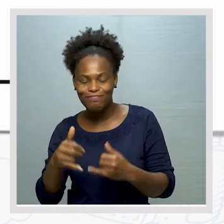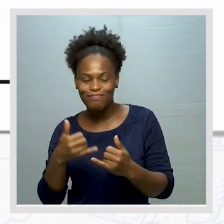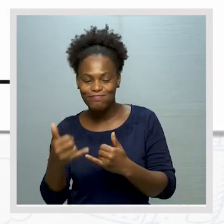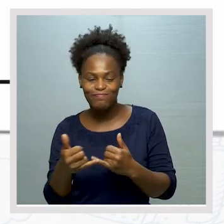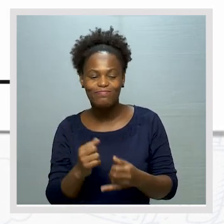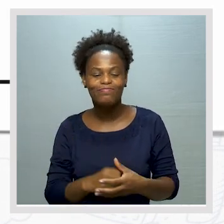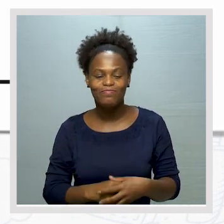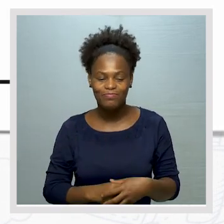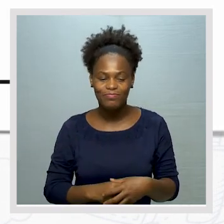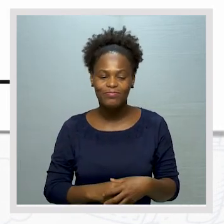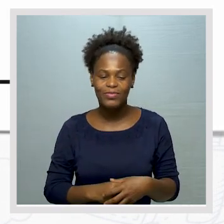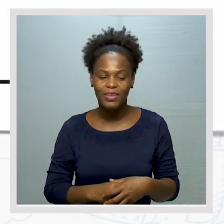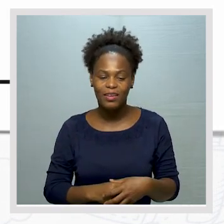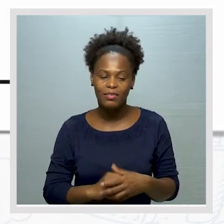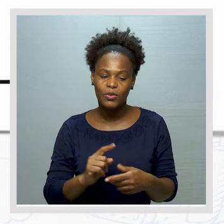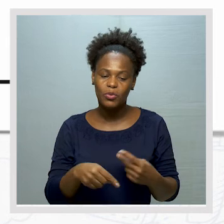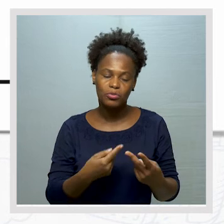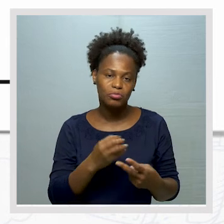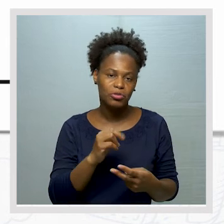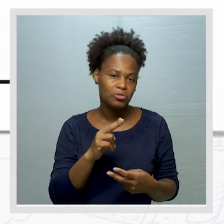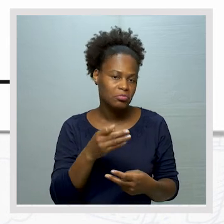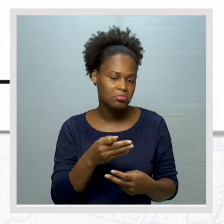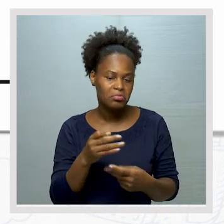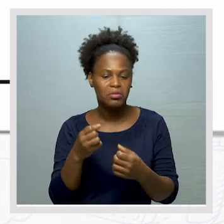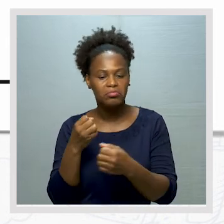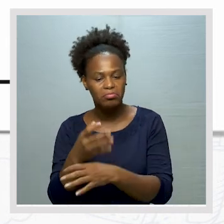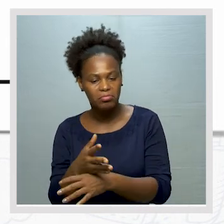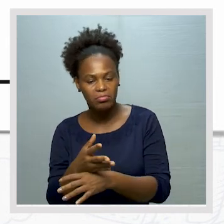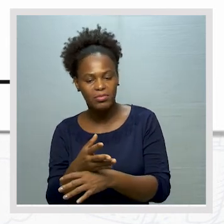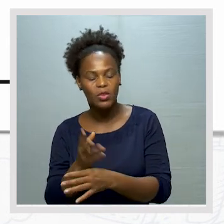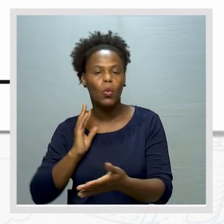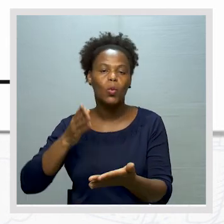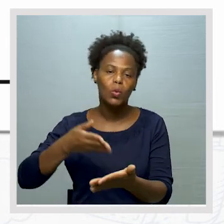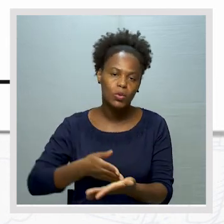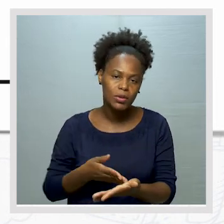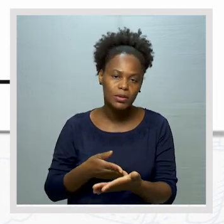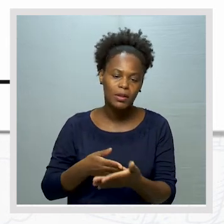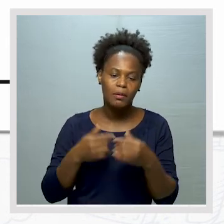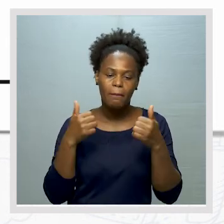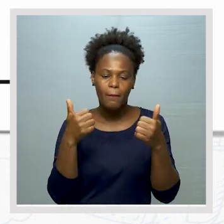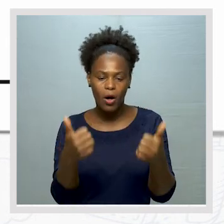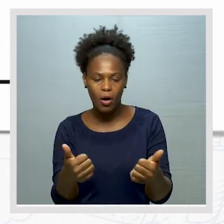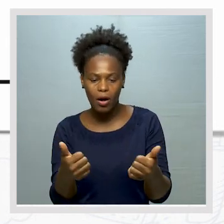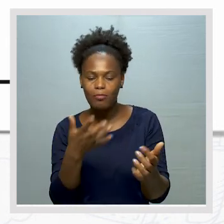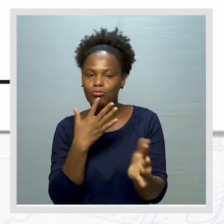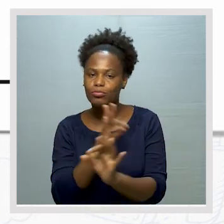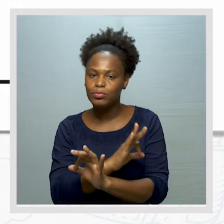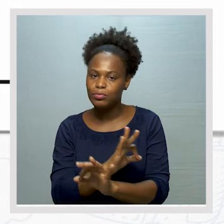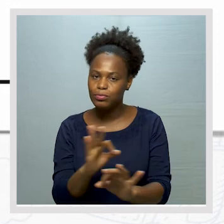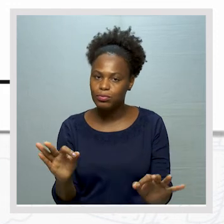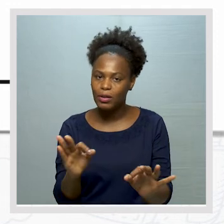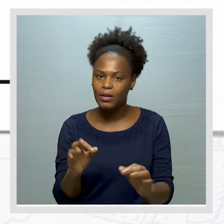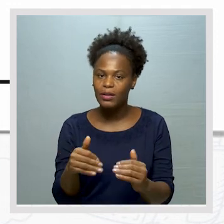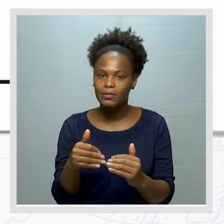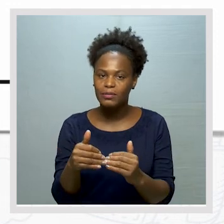Lesquels? Vous avez supplémentaire, suivante, dernier, bonne, magnifique. Et vous avez